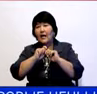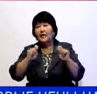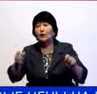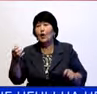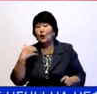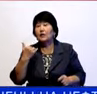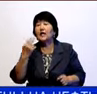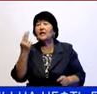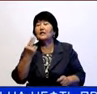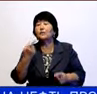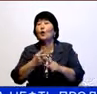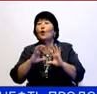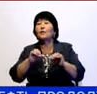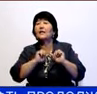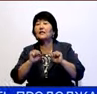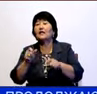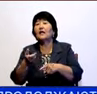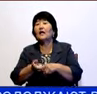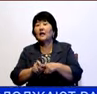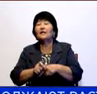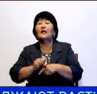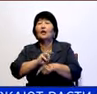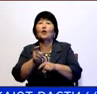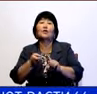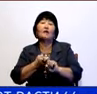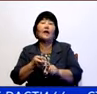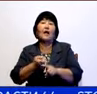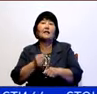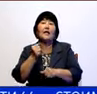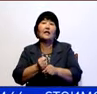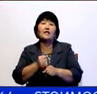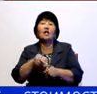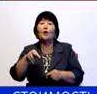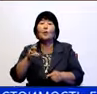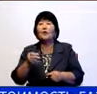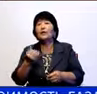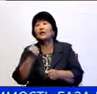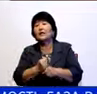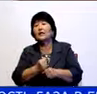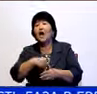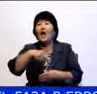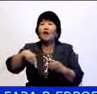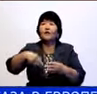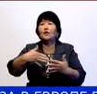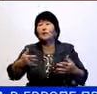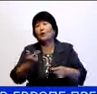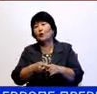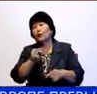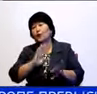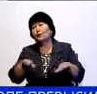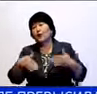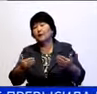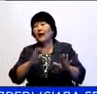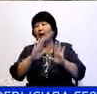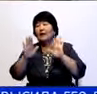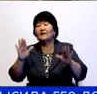казлардинцев с информацией о мере защиты от коронавирусной инфекции. Еще она изготавливает панно из подручных оберточных материалов. Ее работа представлена на выставке